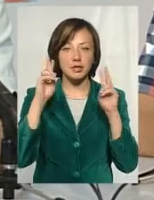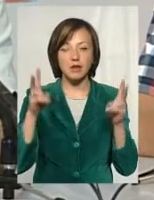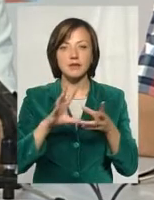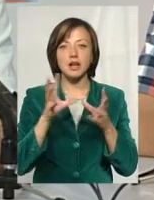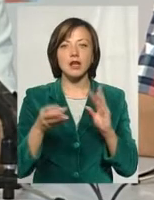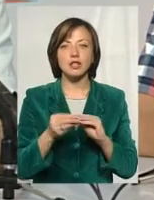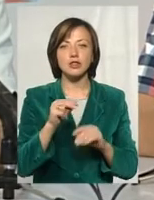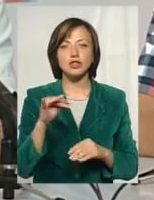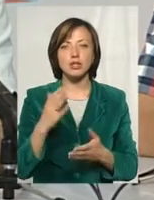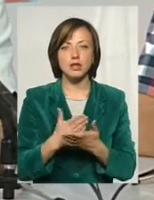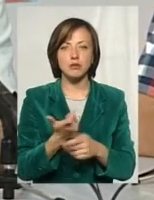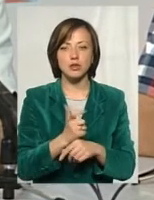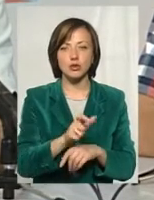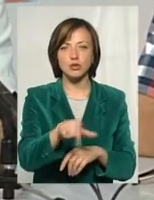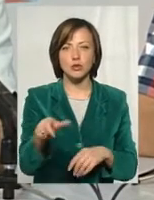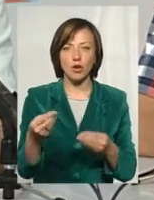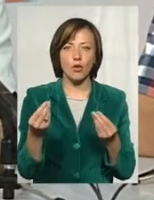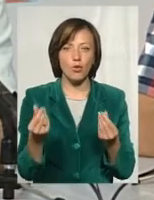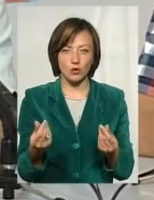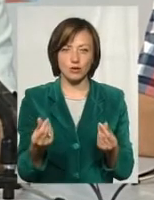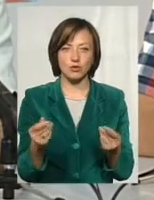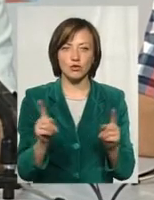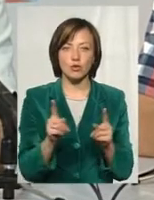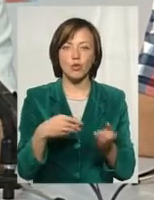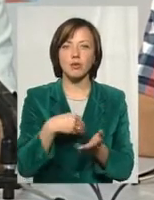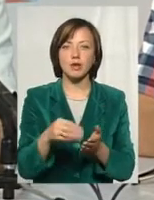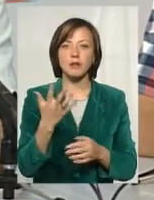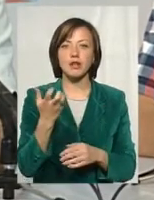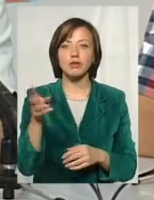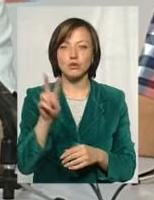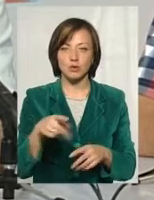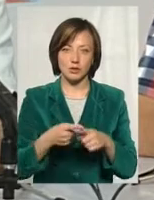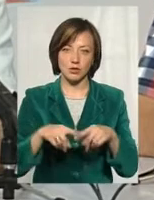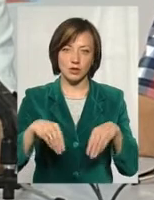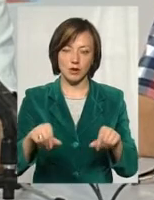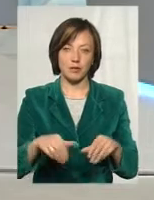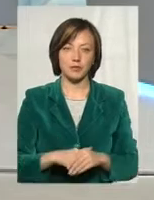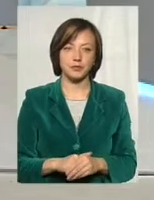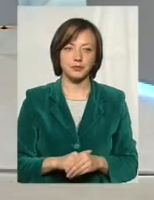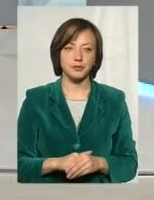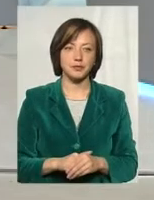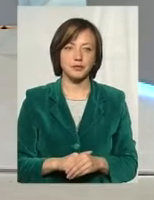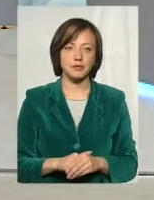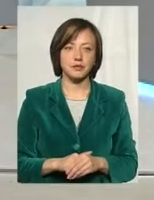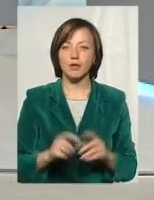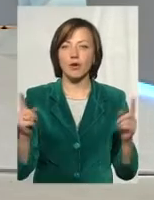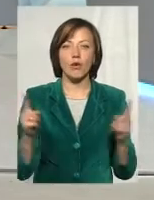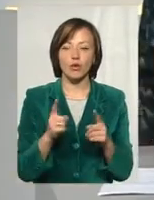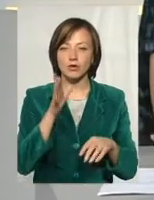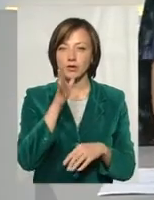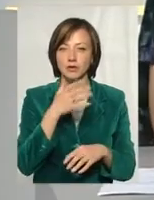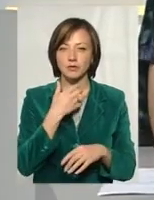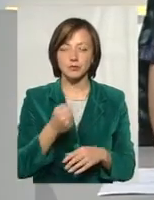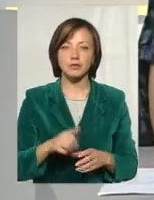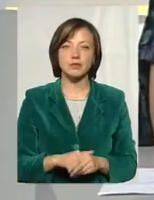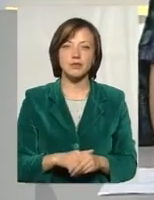взагалі, а чи є в більшості людей стільки коштів, щоб купити навіть за $500 ту земельну ділянку? Кузьмо Івановичу, дуже коротко, у нас